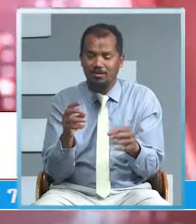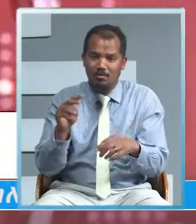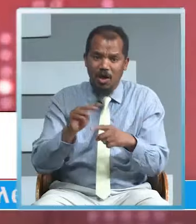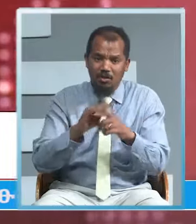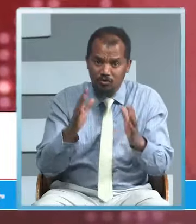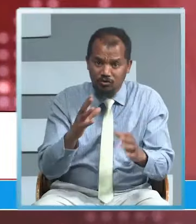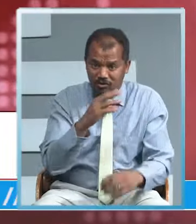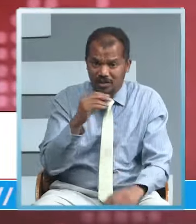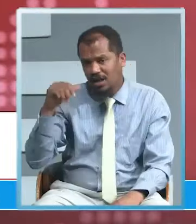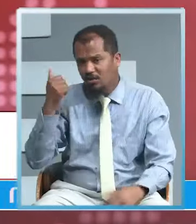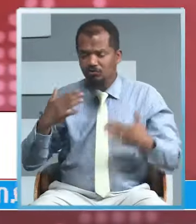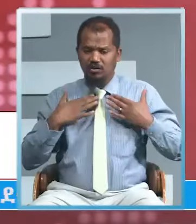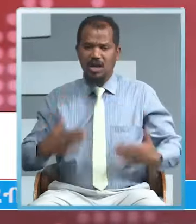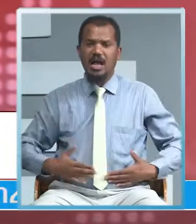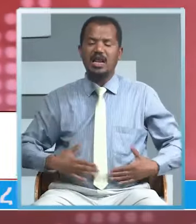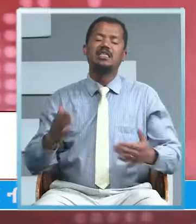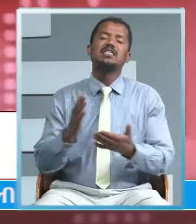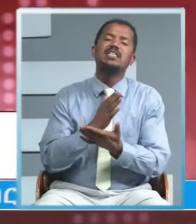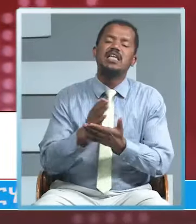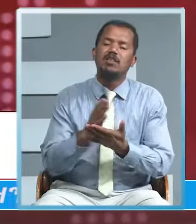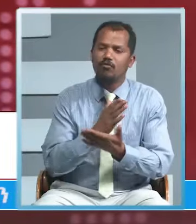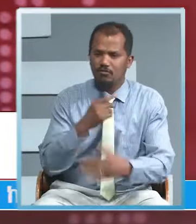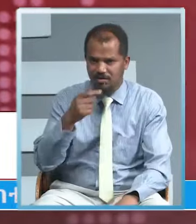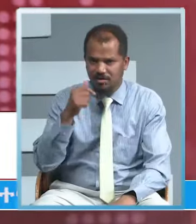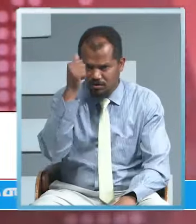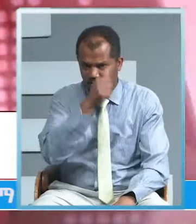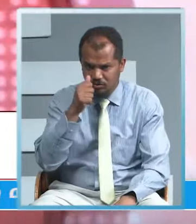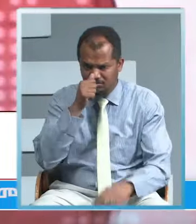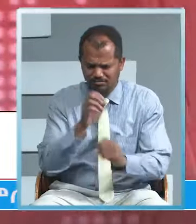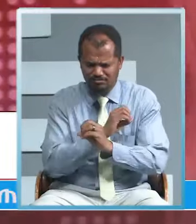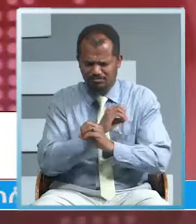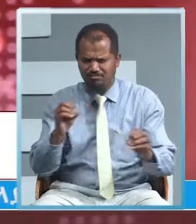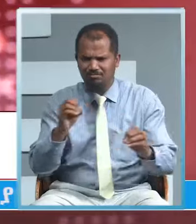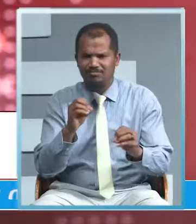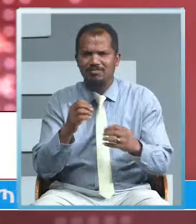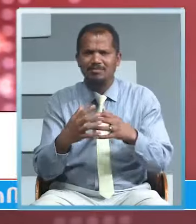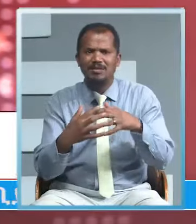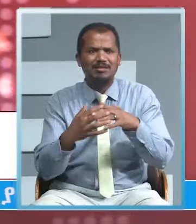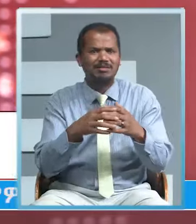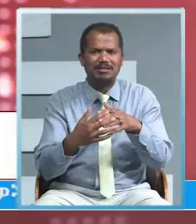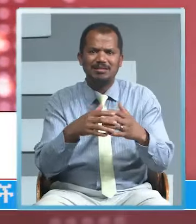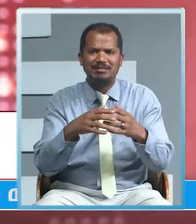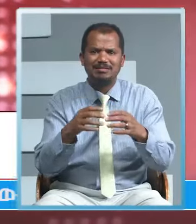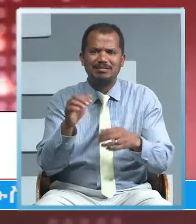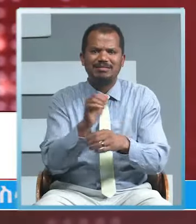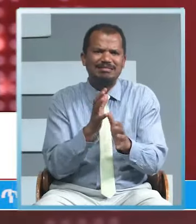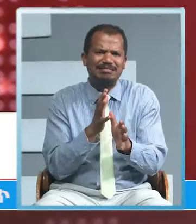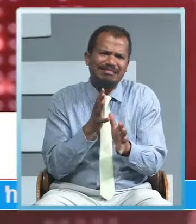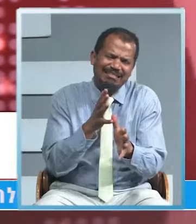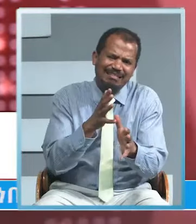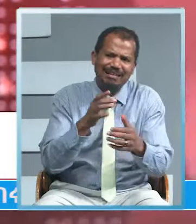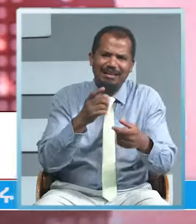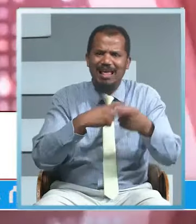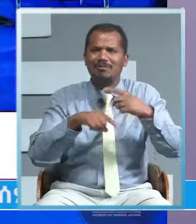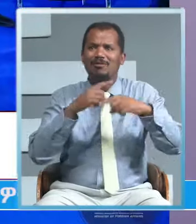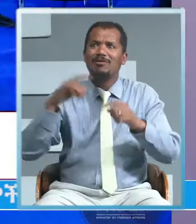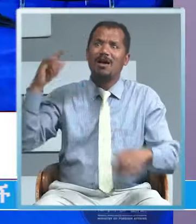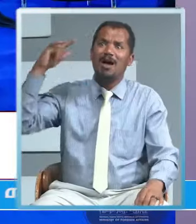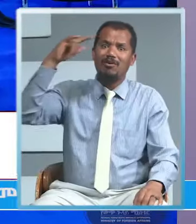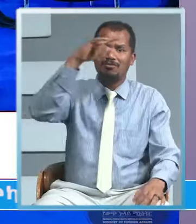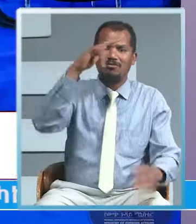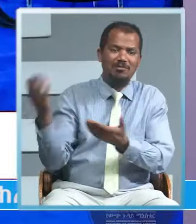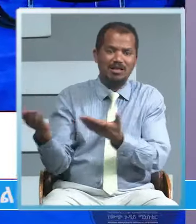ሟተኞችና ሌሎች አካላት እንደተሳተፉበት ተናግሯል። ኢትዮጵያ ያለምንም የትራፊክ መጨናነቅ እንግዶችን ያመጣቸውን ቻርተር